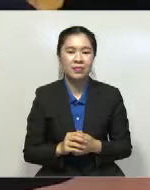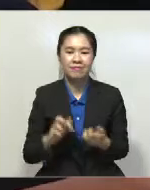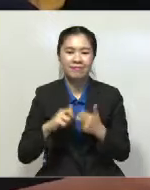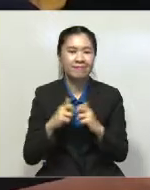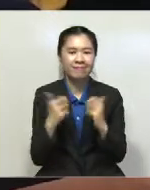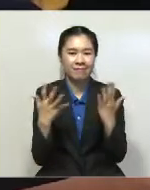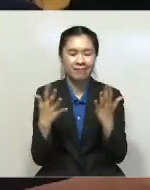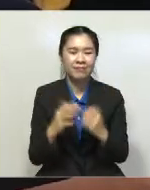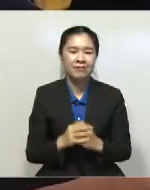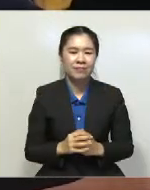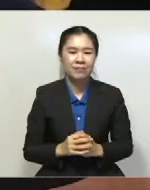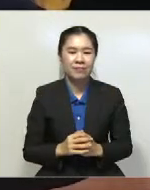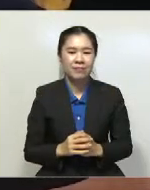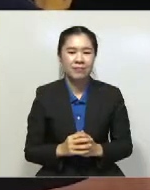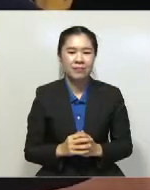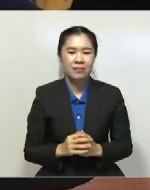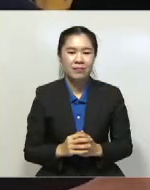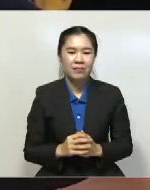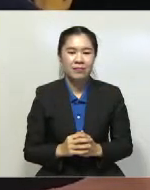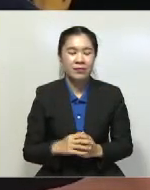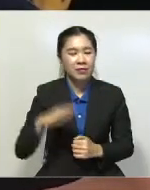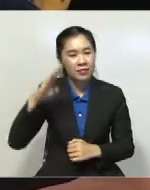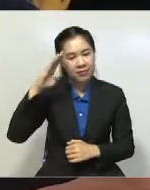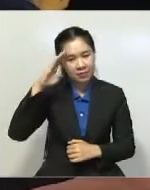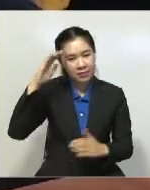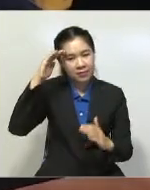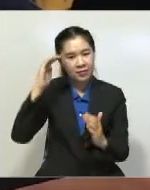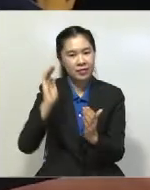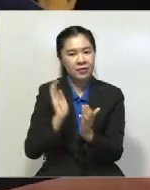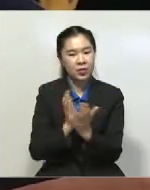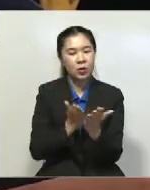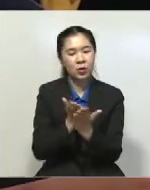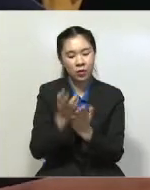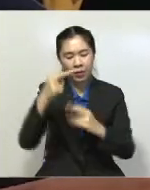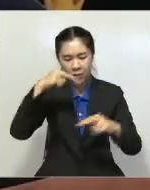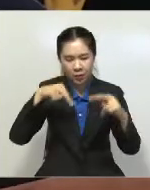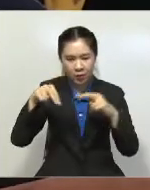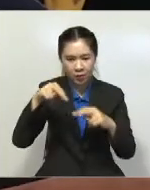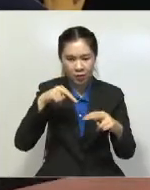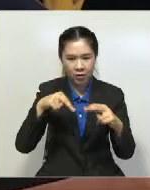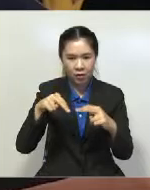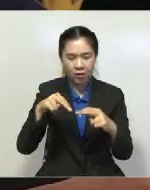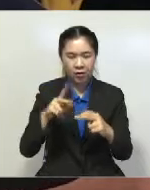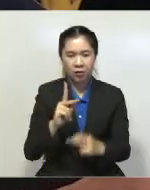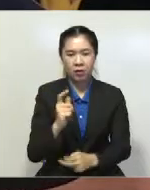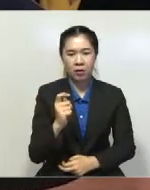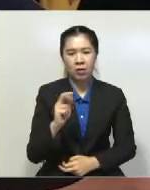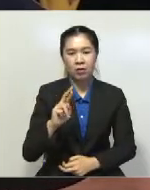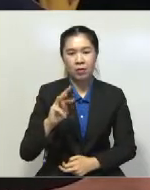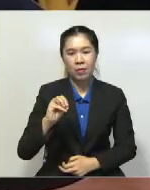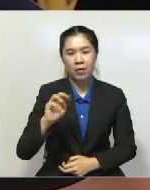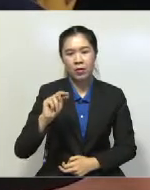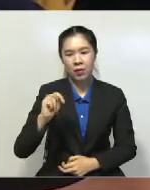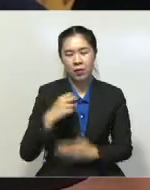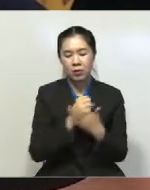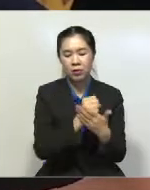ไร มีทั้งตำรวจด้วย มีทั้งทหารมีทั้งตำรวจมีทั้งฝ่ายปกครองมีทั้งกรมน.นะช่